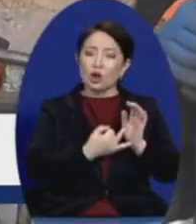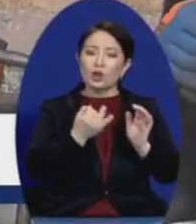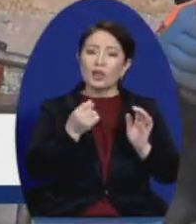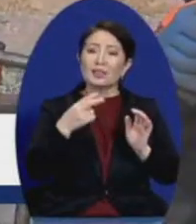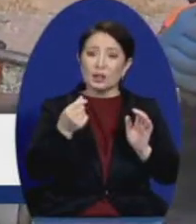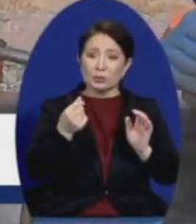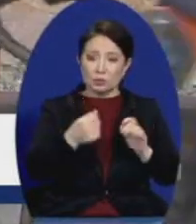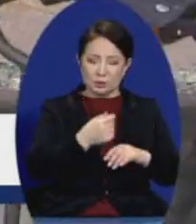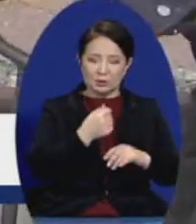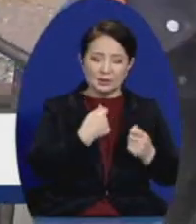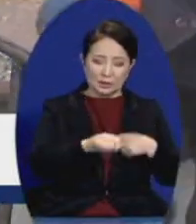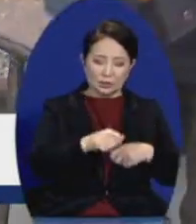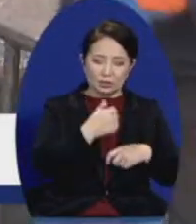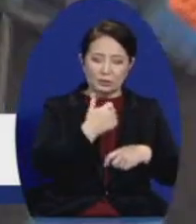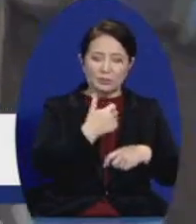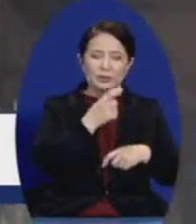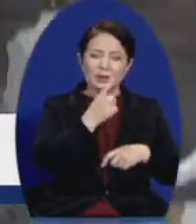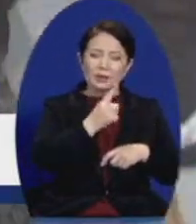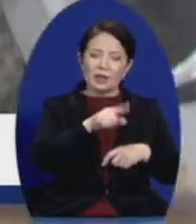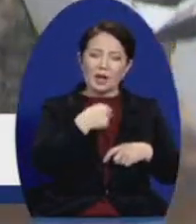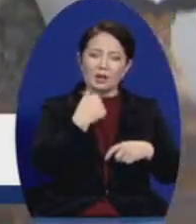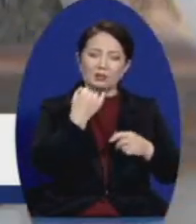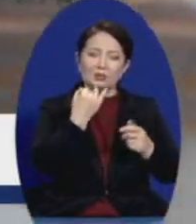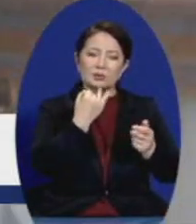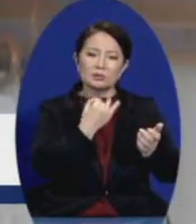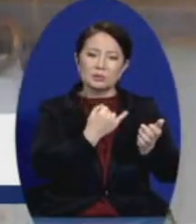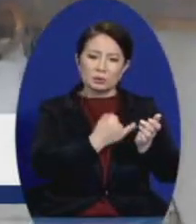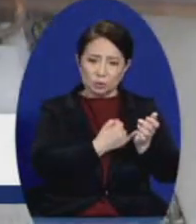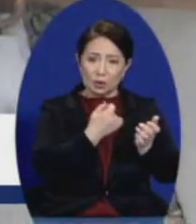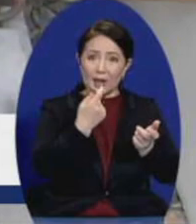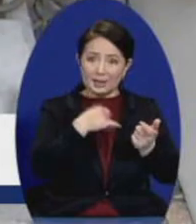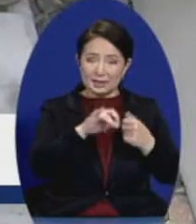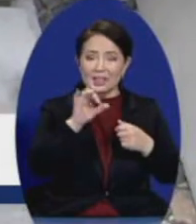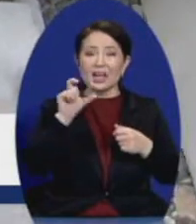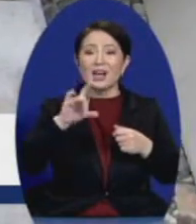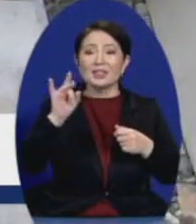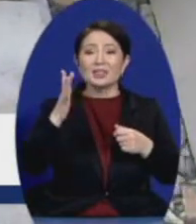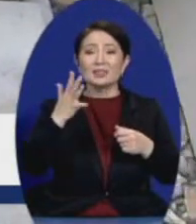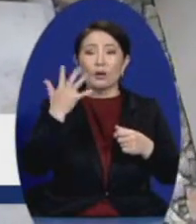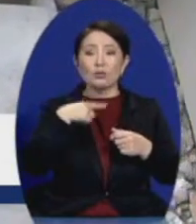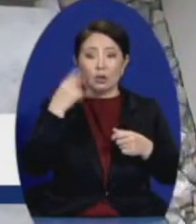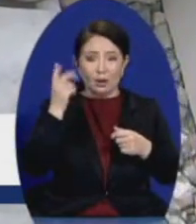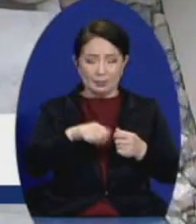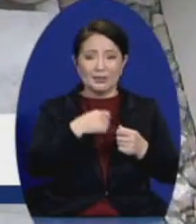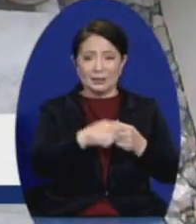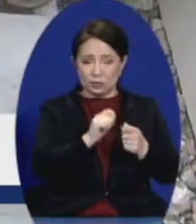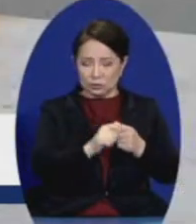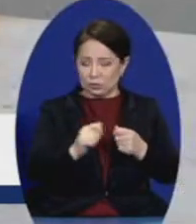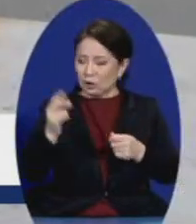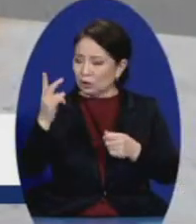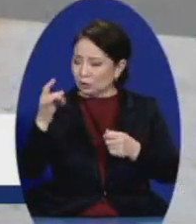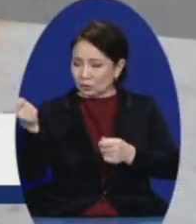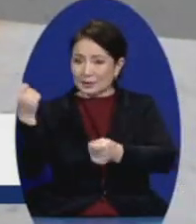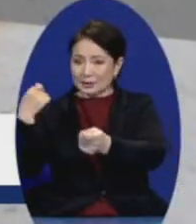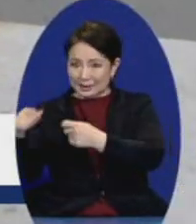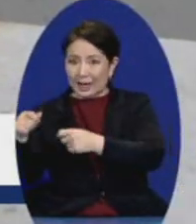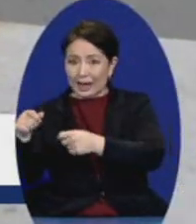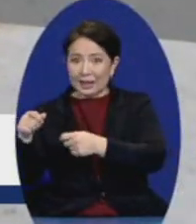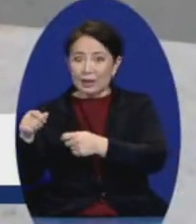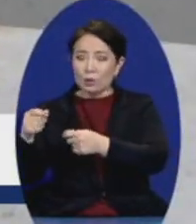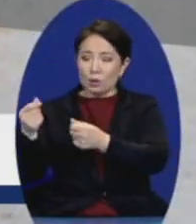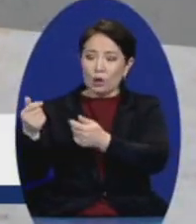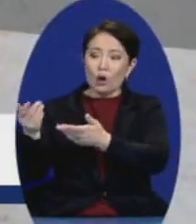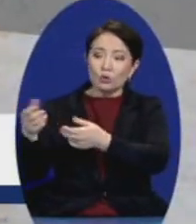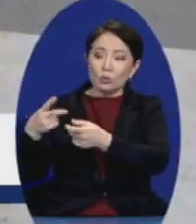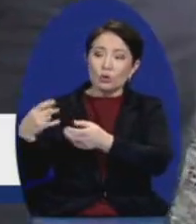их найт төгрөгийг Эрдэнэс 5 толгой компаниас санхүүжүүлсэн байдаг. За ингээдтэй нүүрс урчлан борлуулах гэрээ байгуулах замаар асуудлыг шийдсэн. За энэ